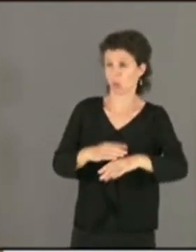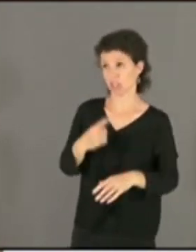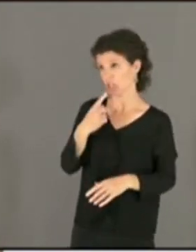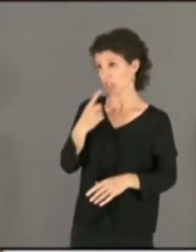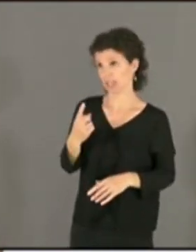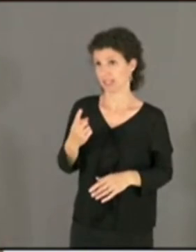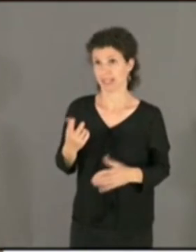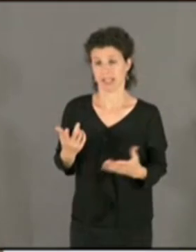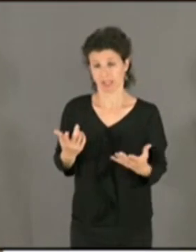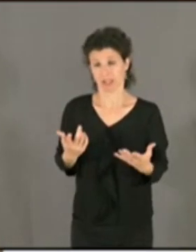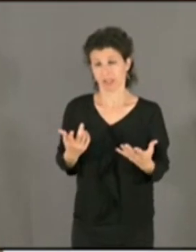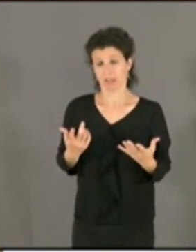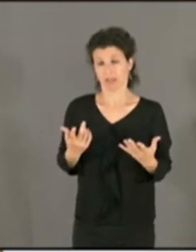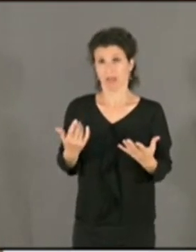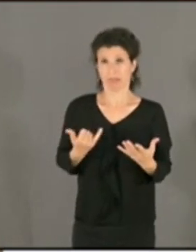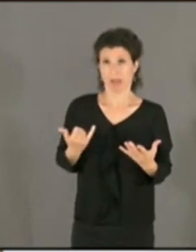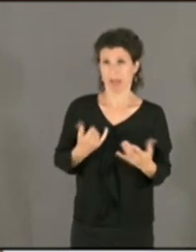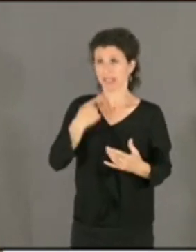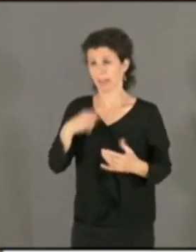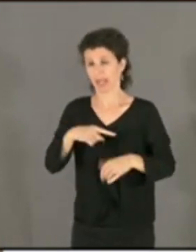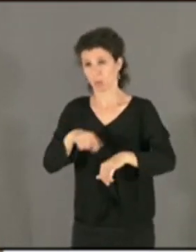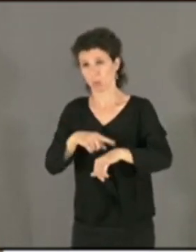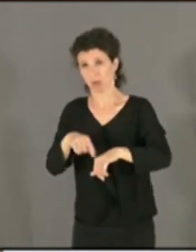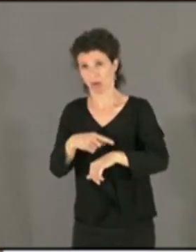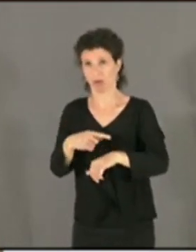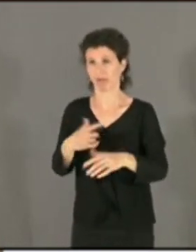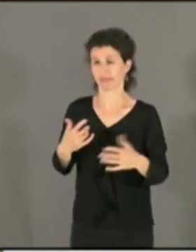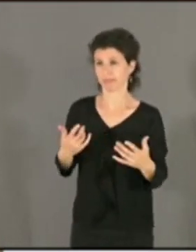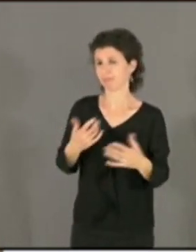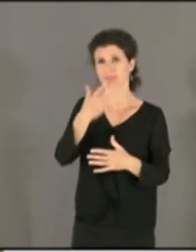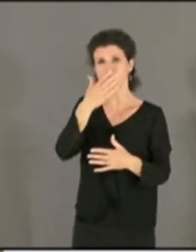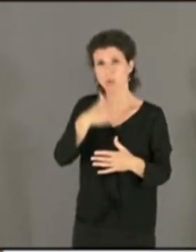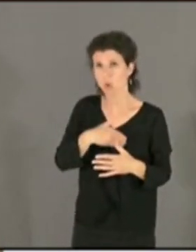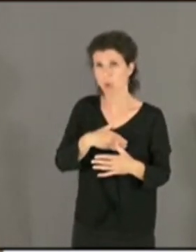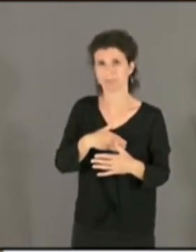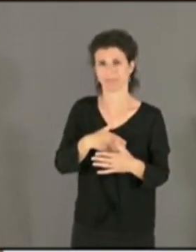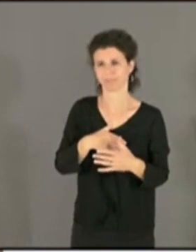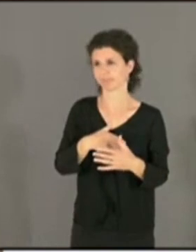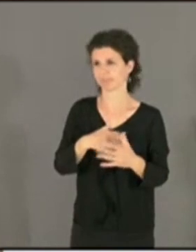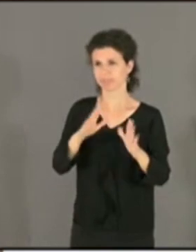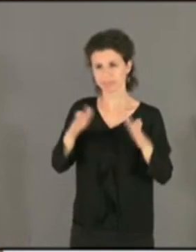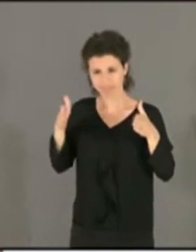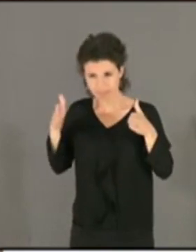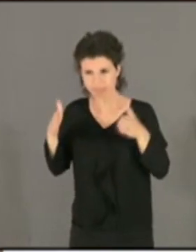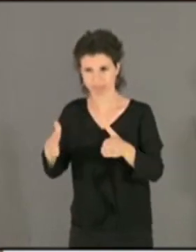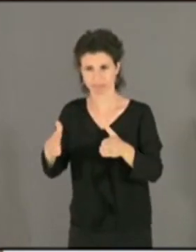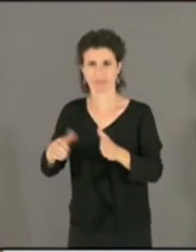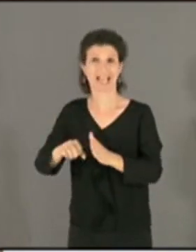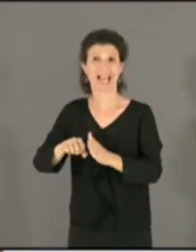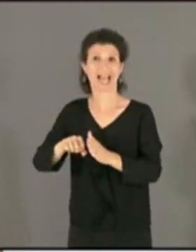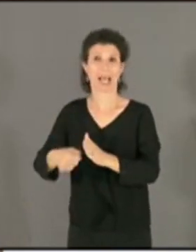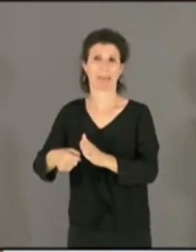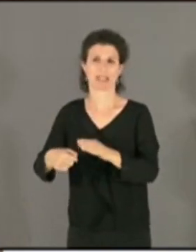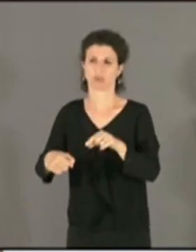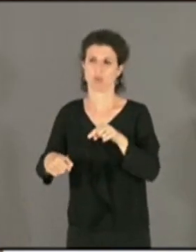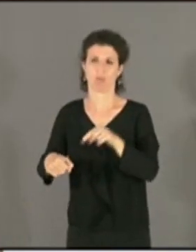pas perdre de temps ni de moyens et les consacrer à la répression. Car je considère, moi, que la